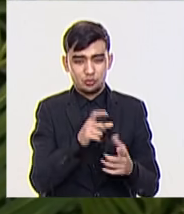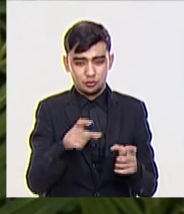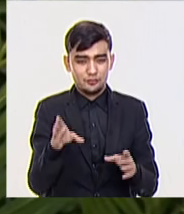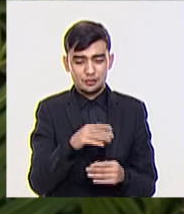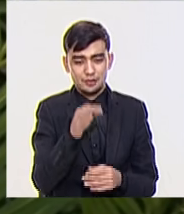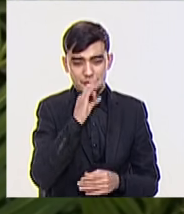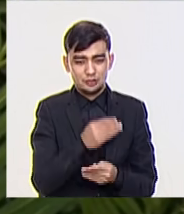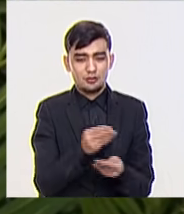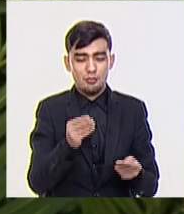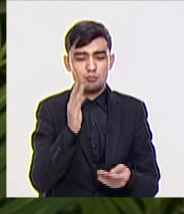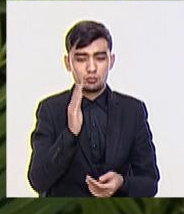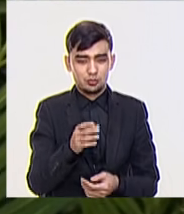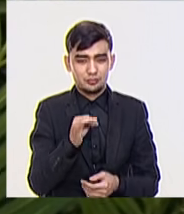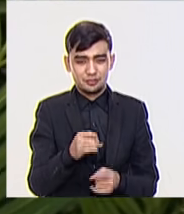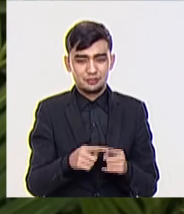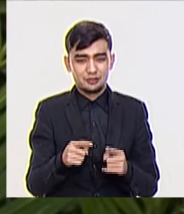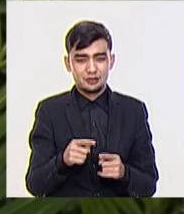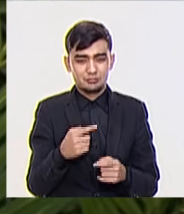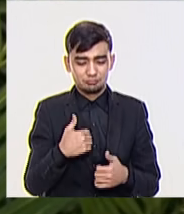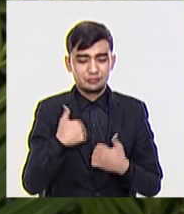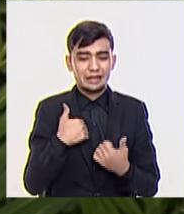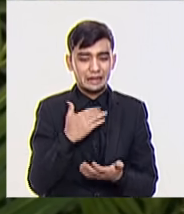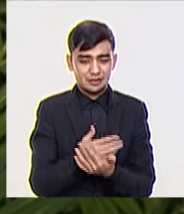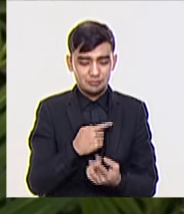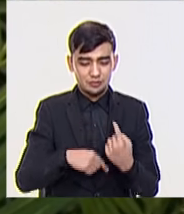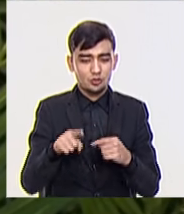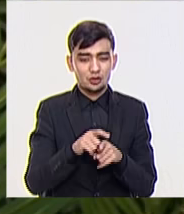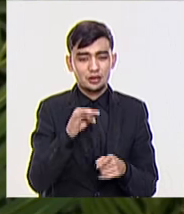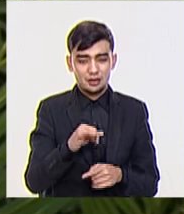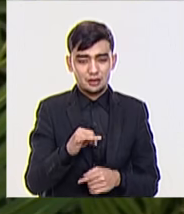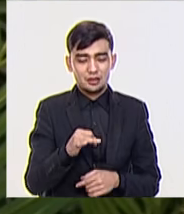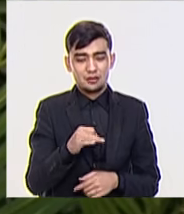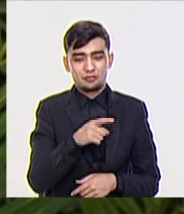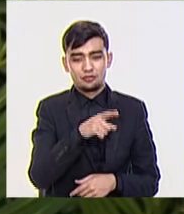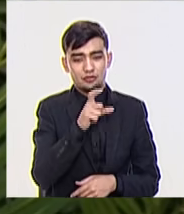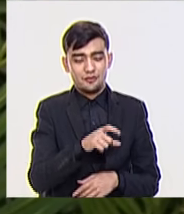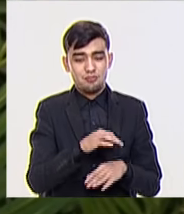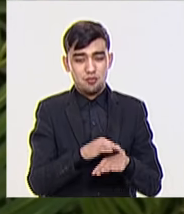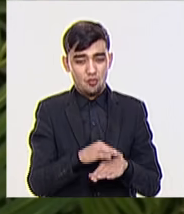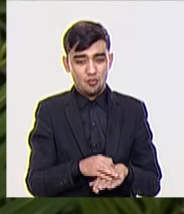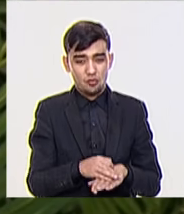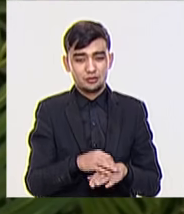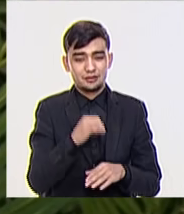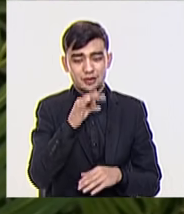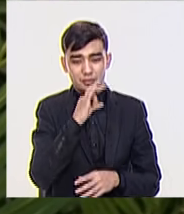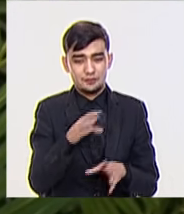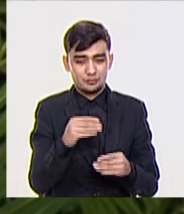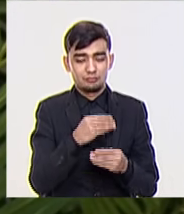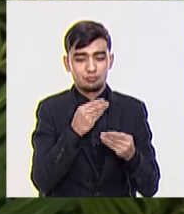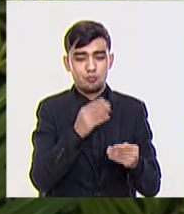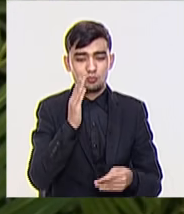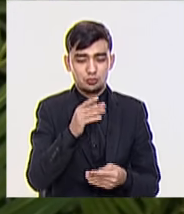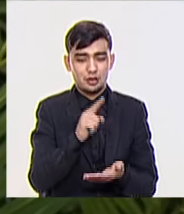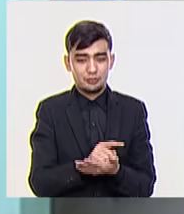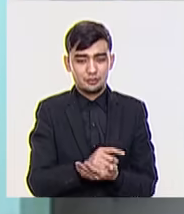дәрі-дәрмекпен қамтамасыз етуіне атсалысып жатырмыз. Яғни пациент дәрі-дәрмекпен қамтамасыз